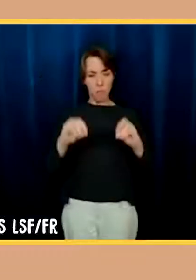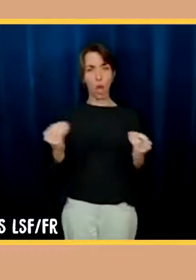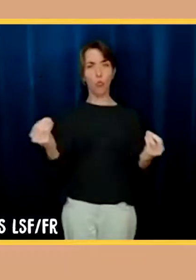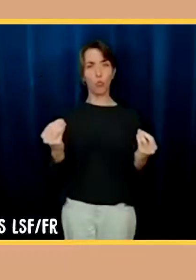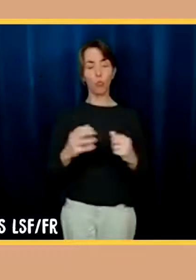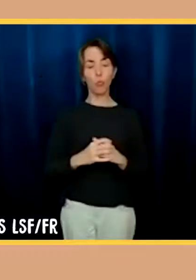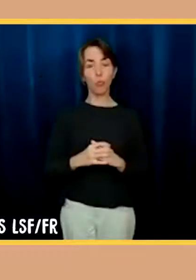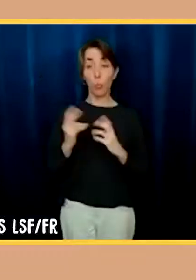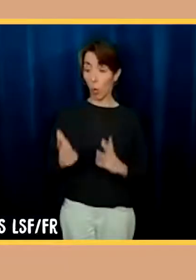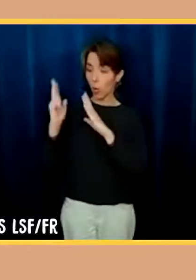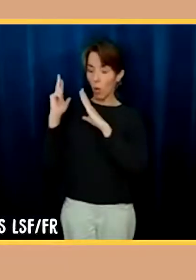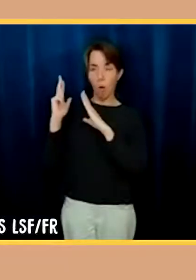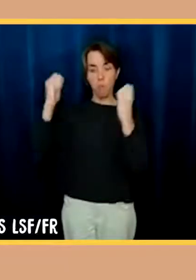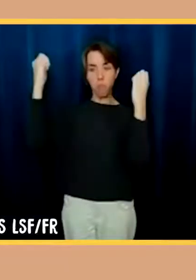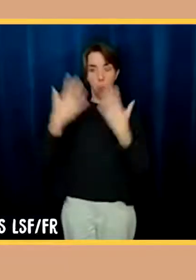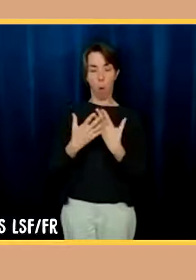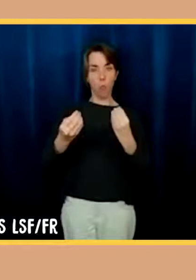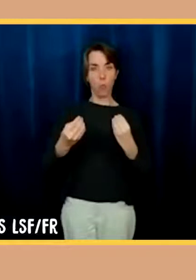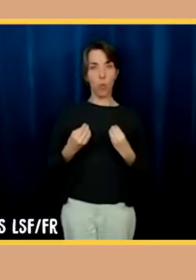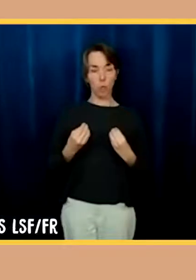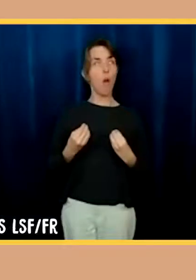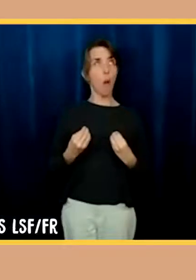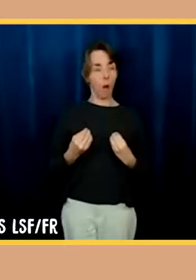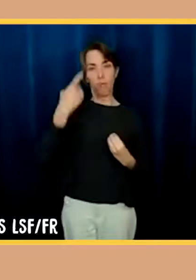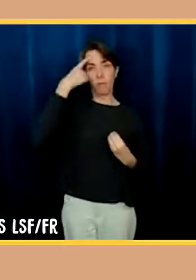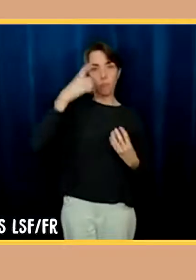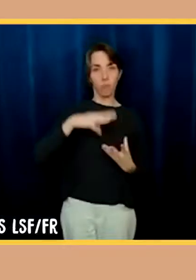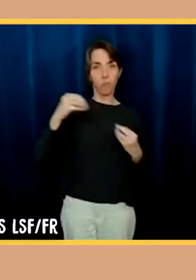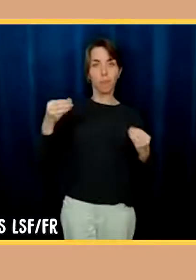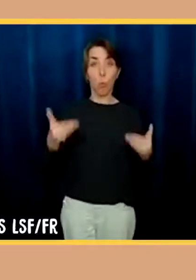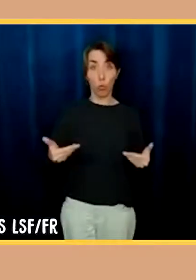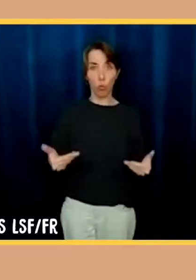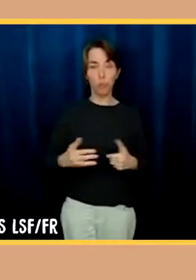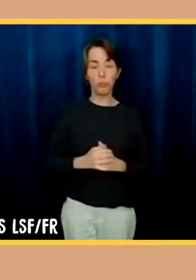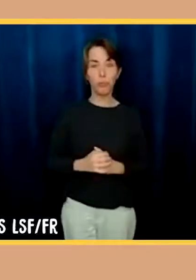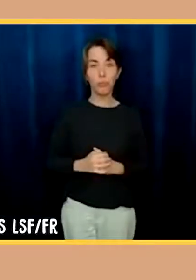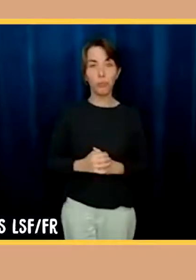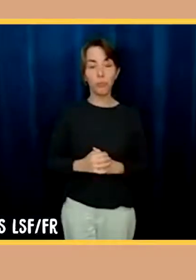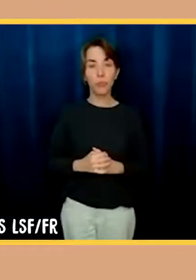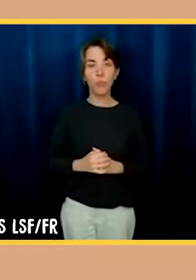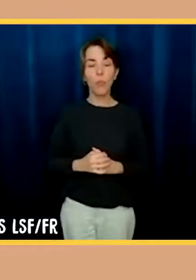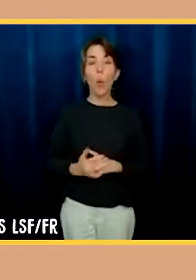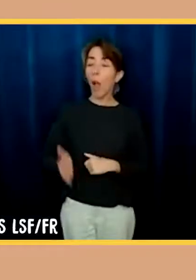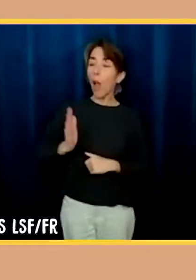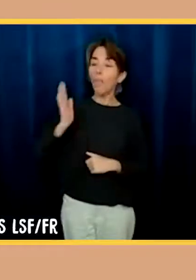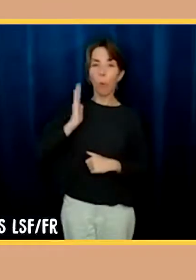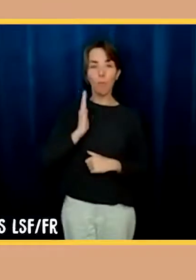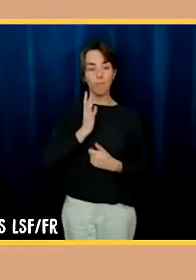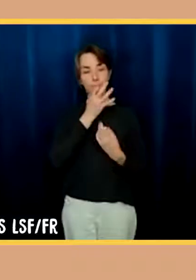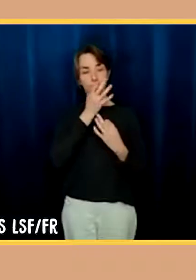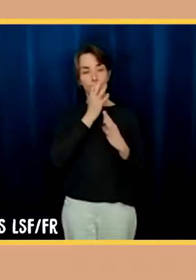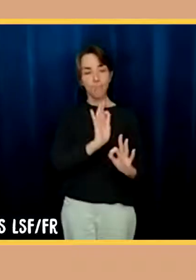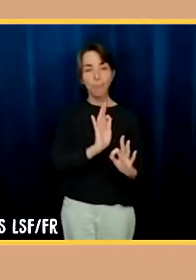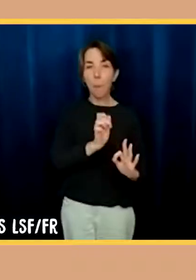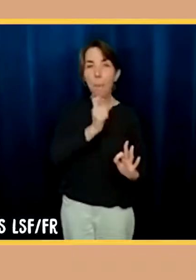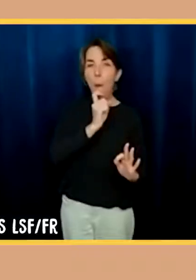Et donc, il y a 8 ans, ça a été un événement fondateur de ma spiritualité actuelle. Donc, même si je ne le verbalisais pas encore à ce moment-là, en